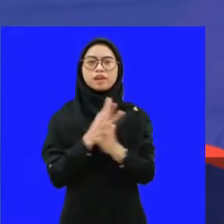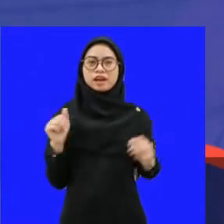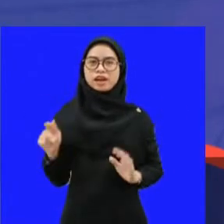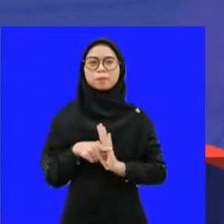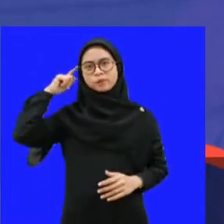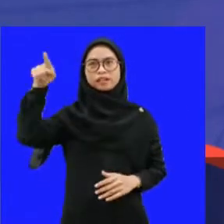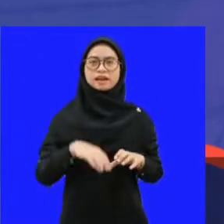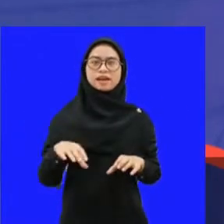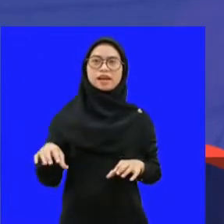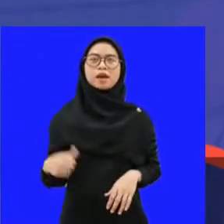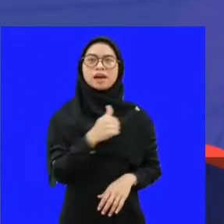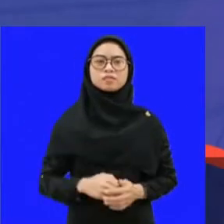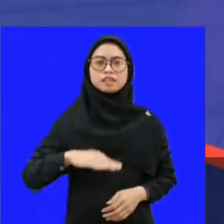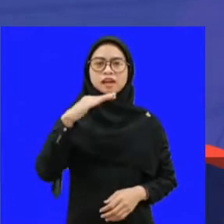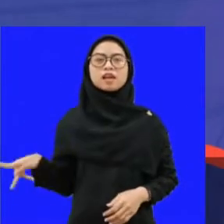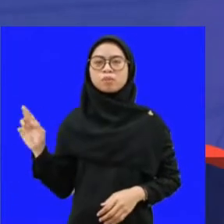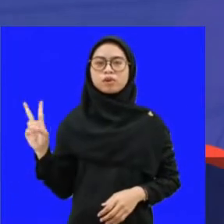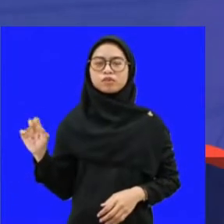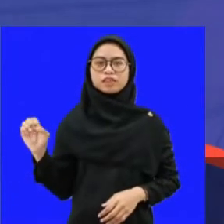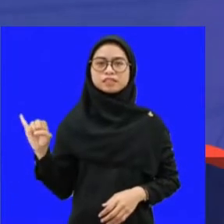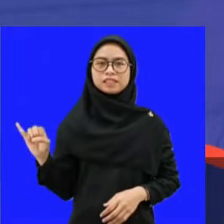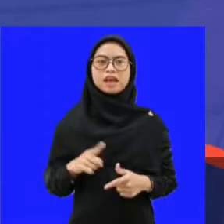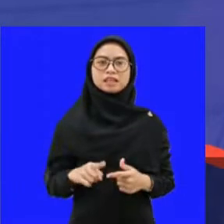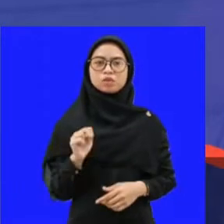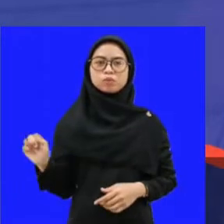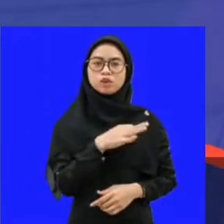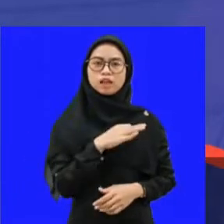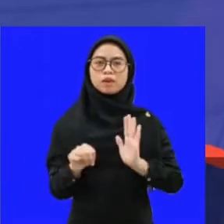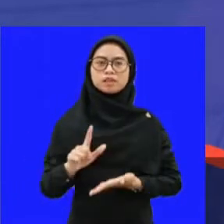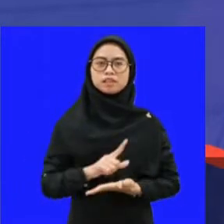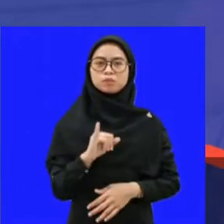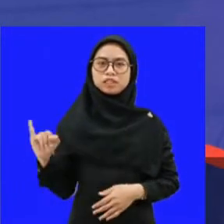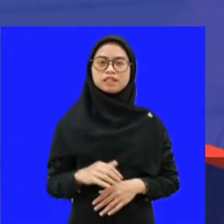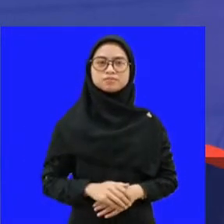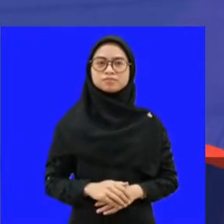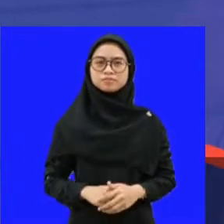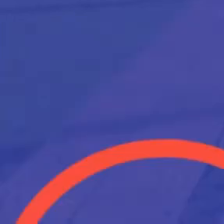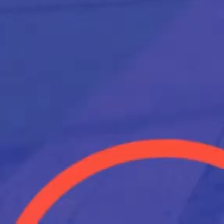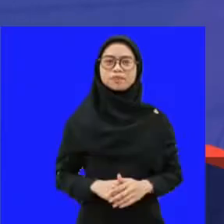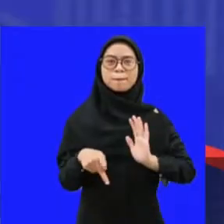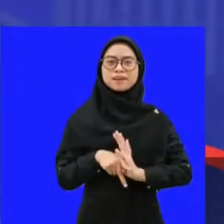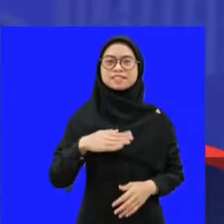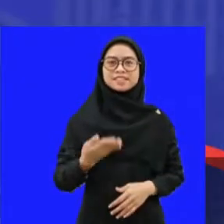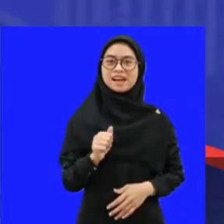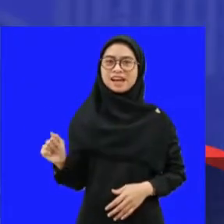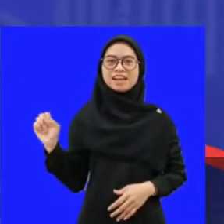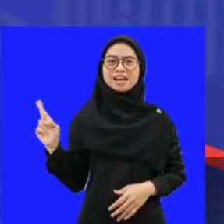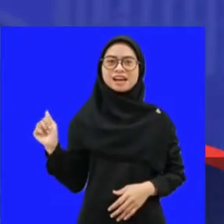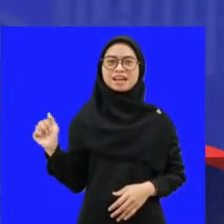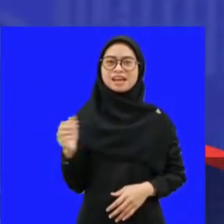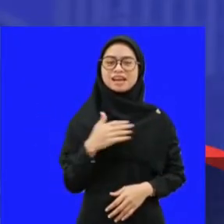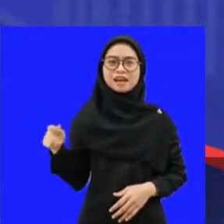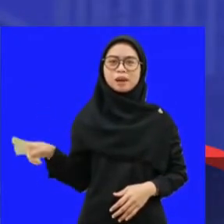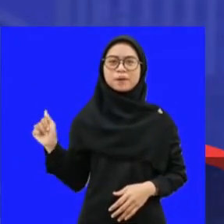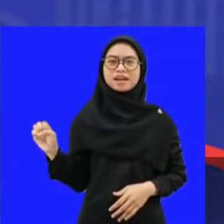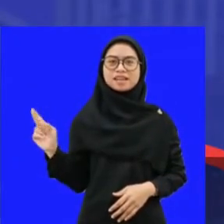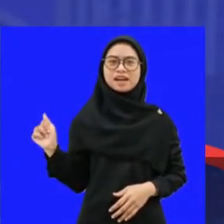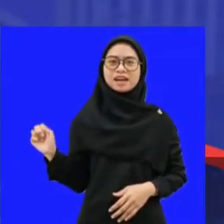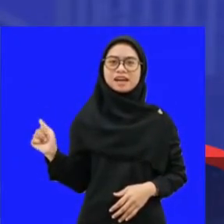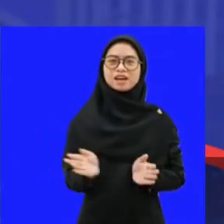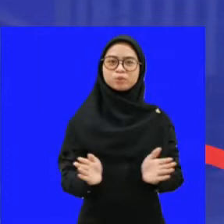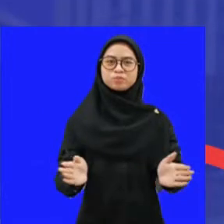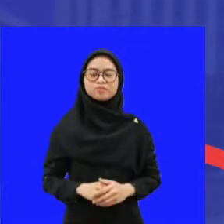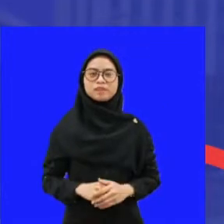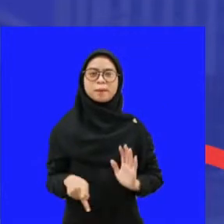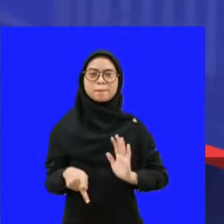Adapun kewenangan pemerintah baik di tingkat provinsi ataupun tingkat kota meliputi penyedia sarana dan prasarana